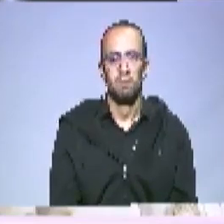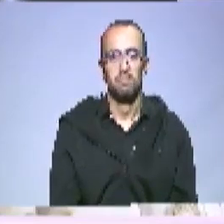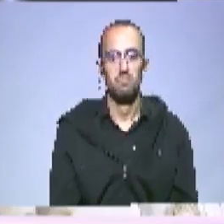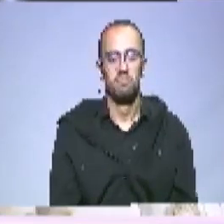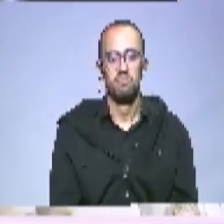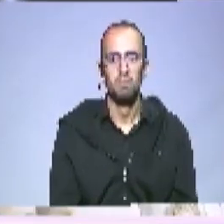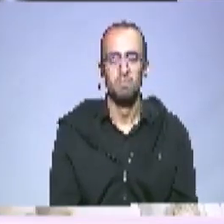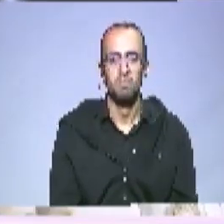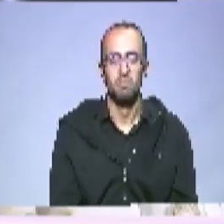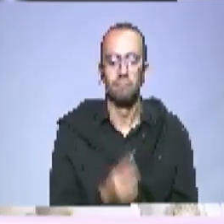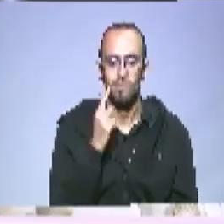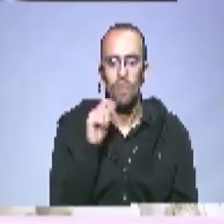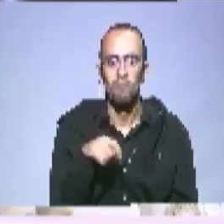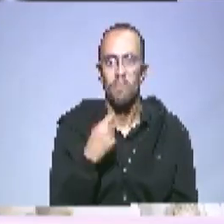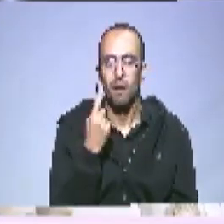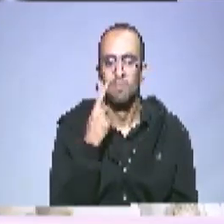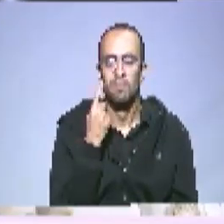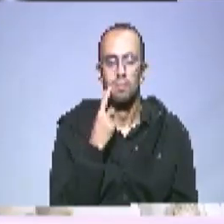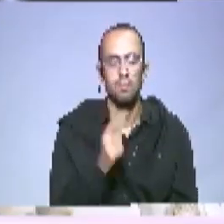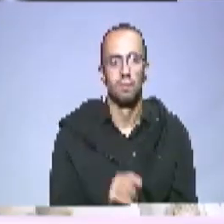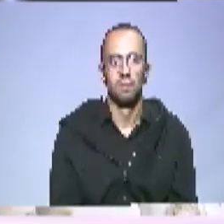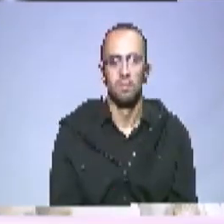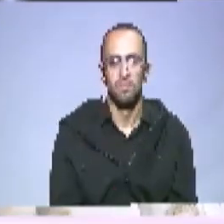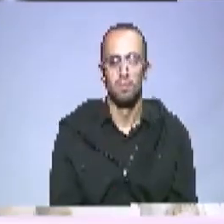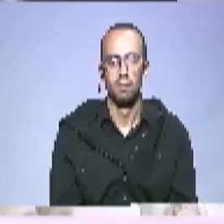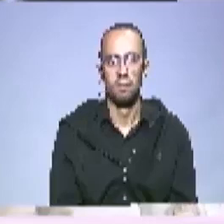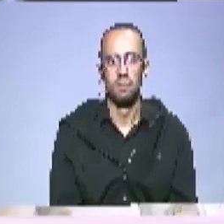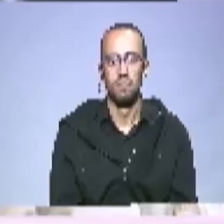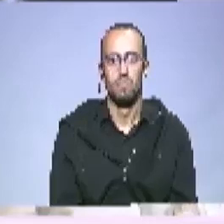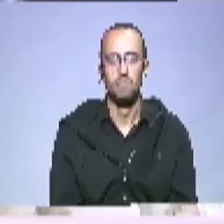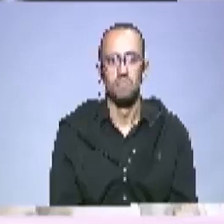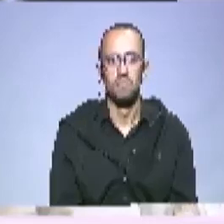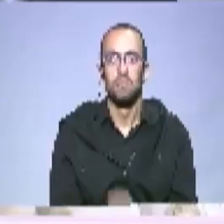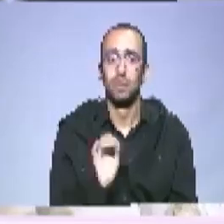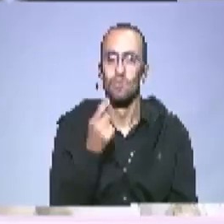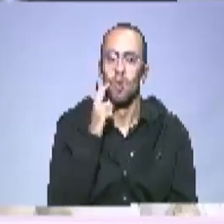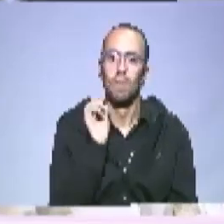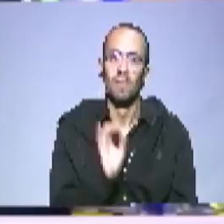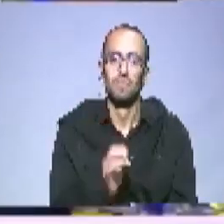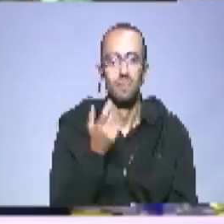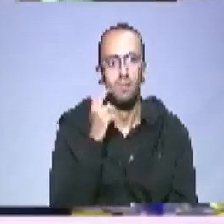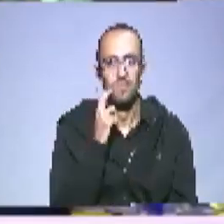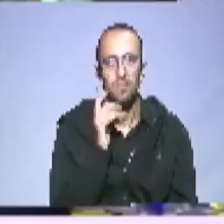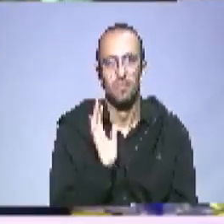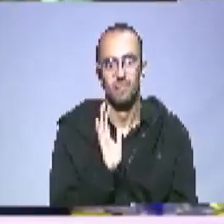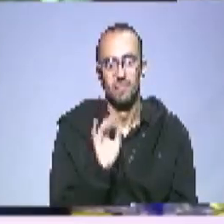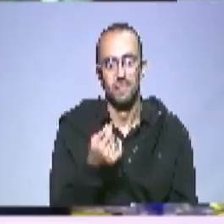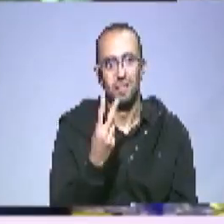وهندوق نشوف القصه تمشي ازاي. معلقتين طبعا لازم يبقى مسكر.